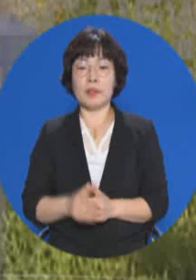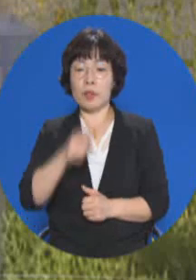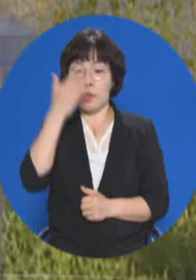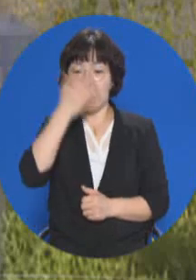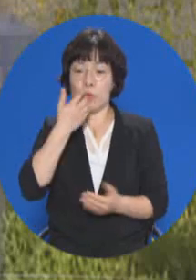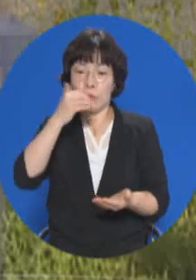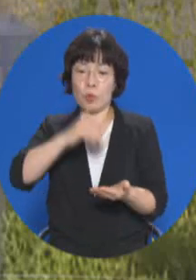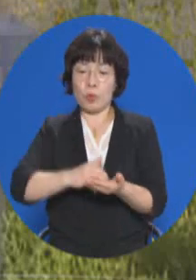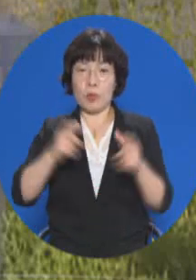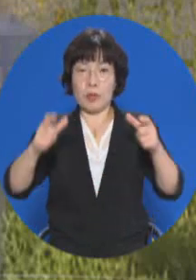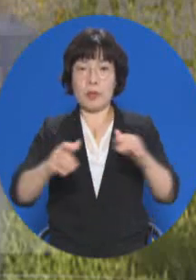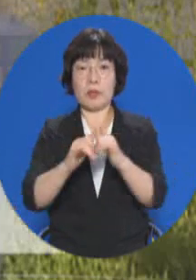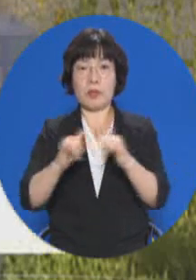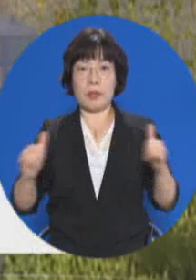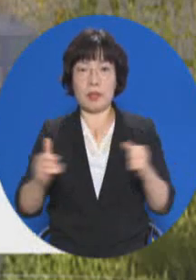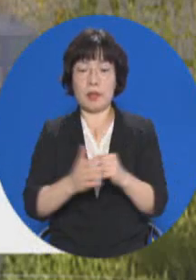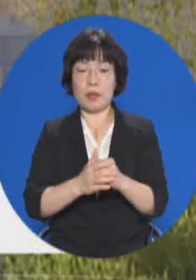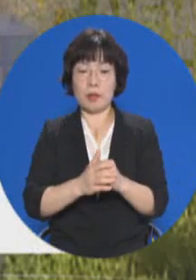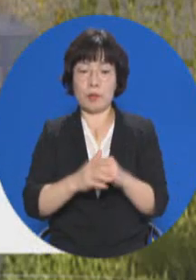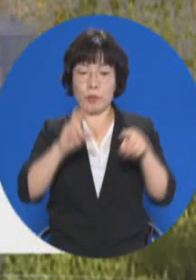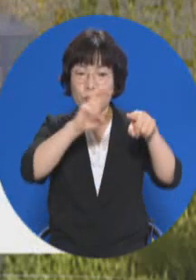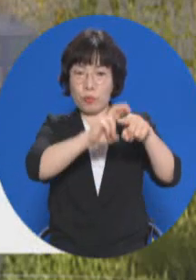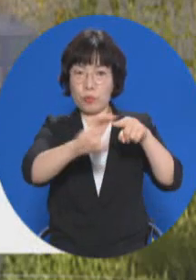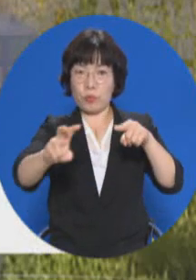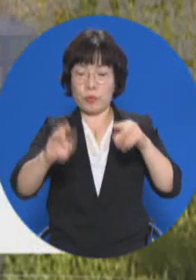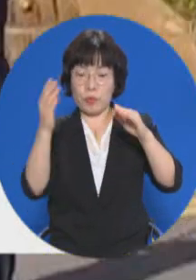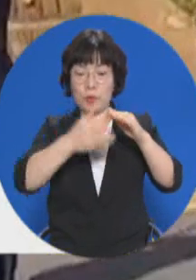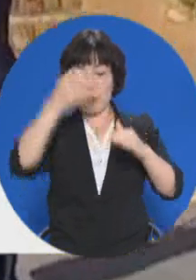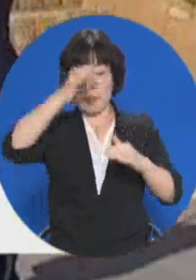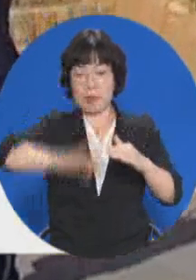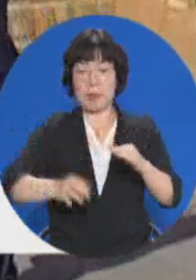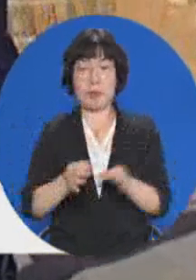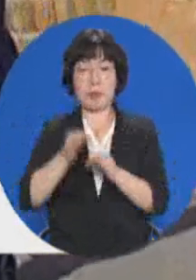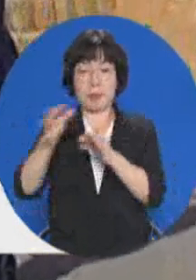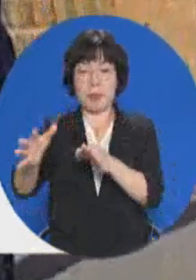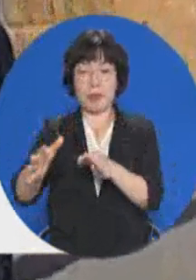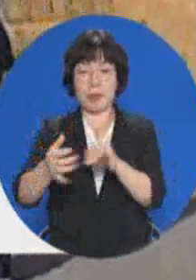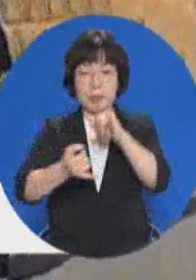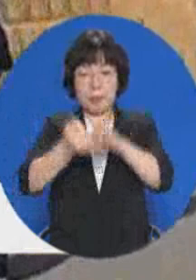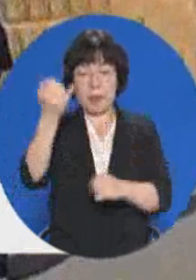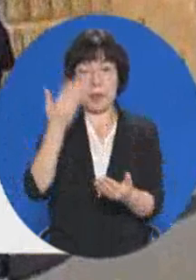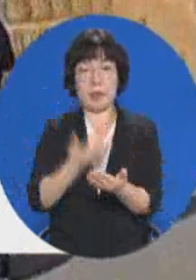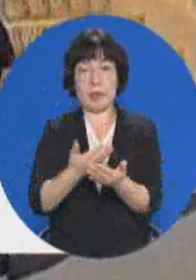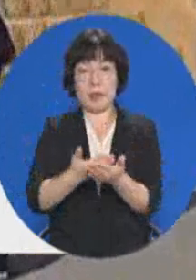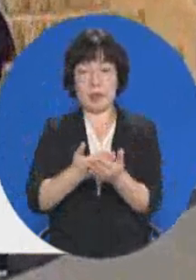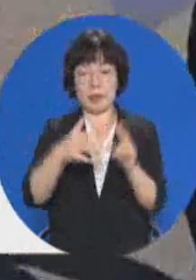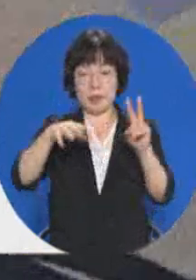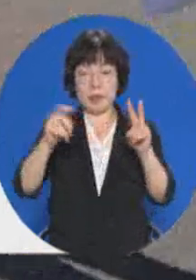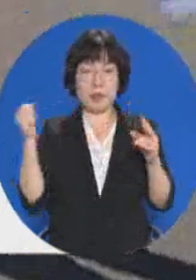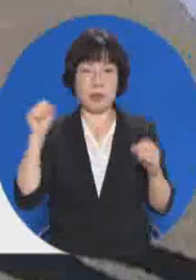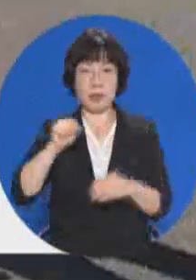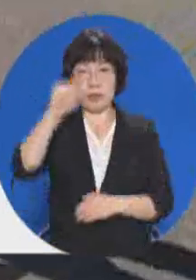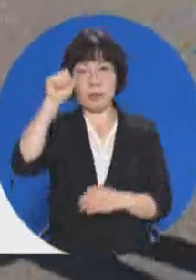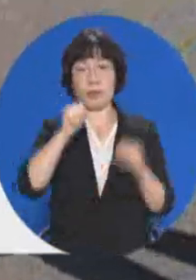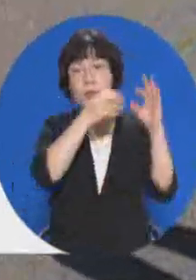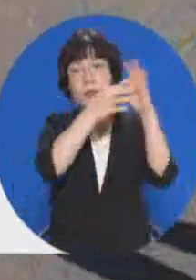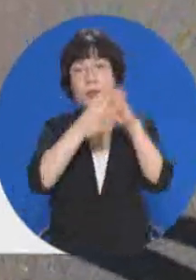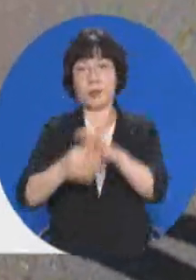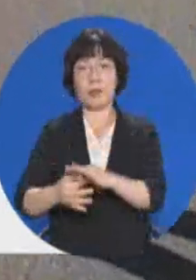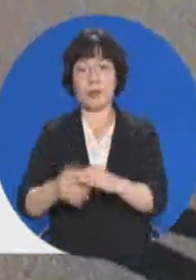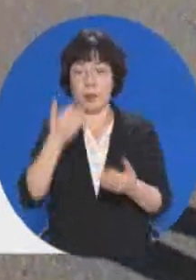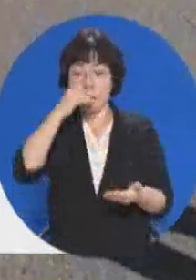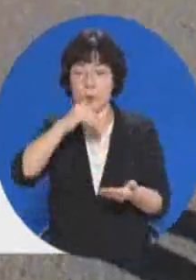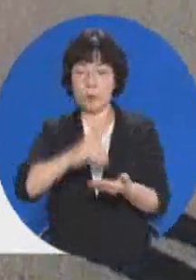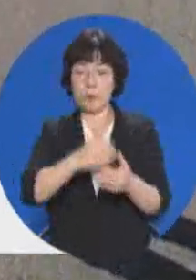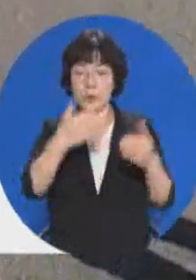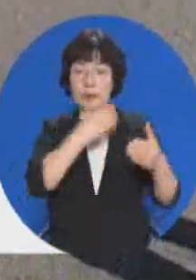여수 돌산 지역 주민들이 여수해상 케이블카의 공익기부금 납부를 촉구하는 2차 집회를 열었습니다. 여수